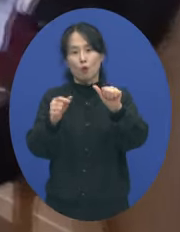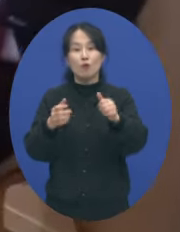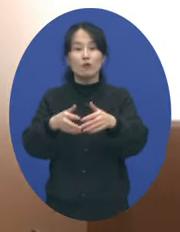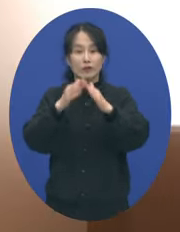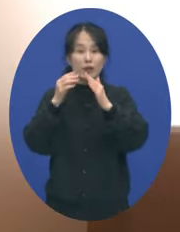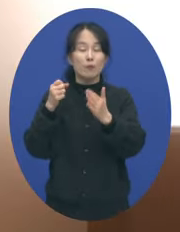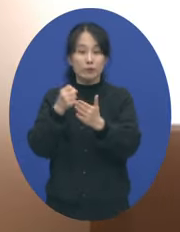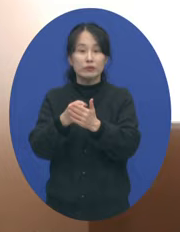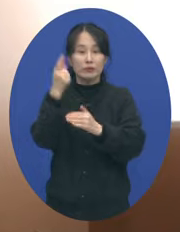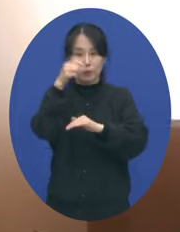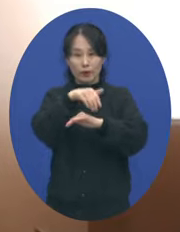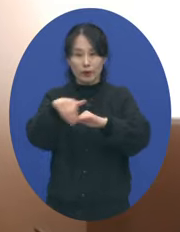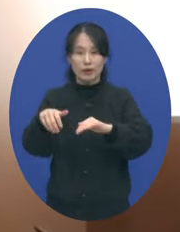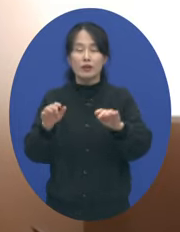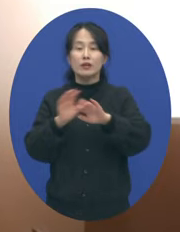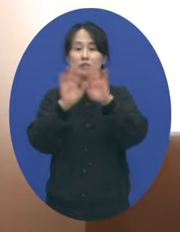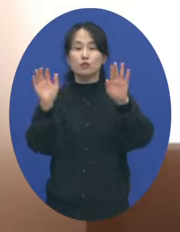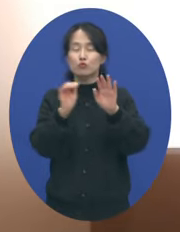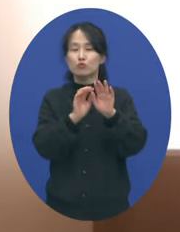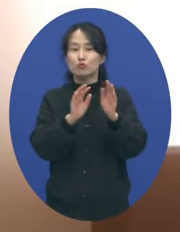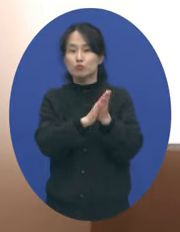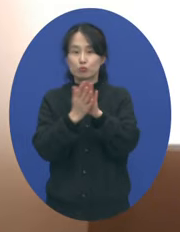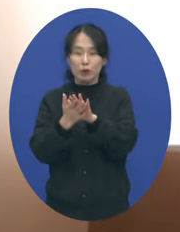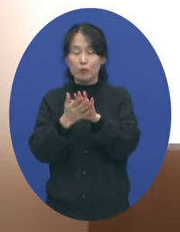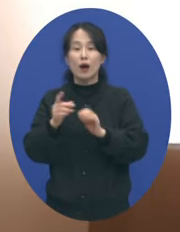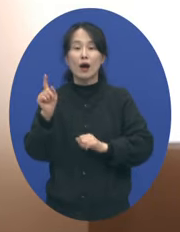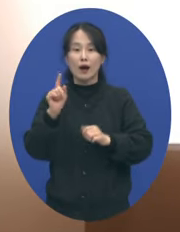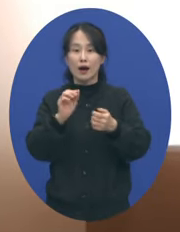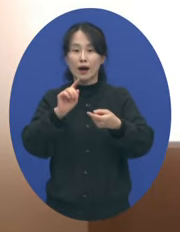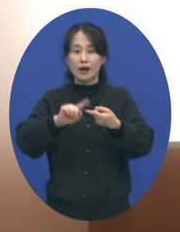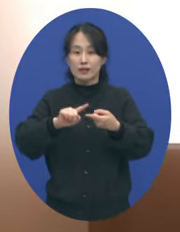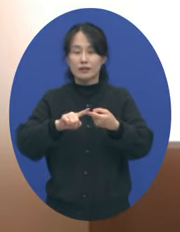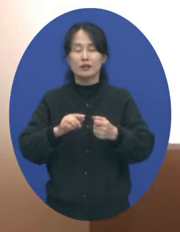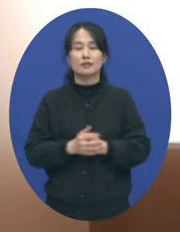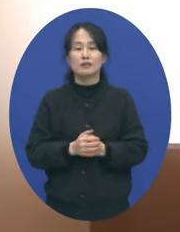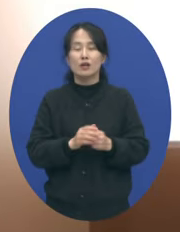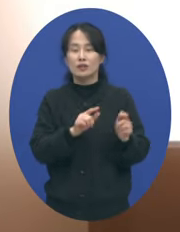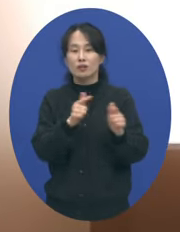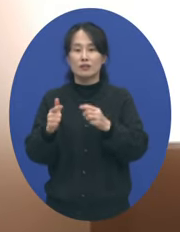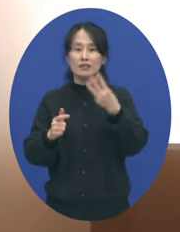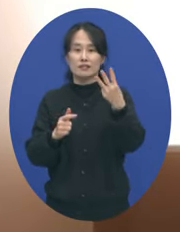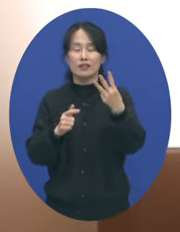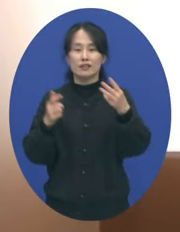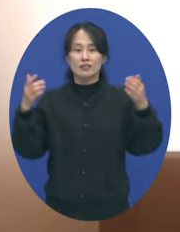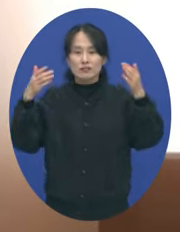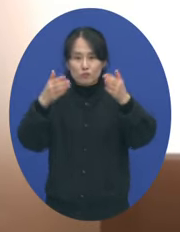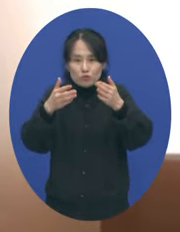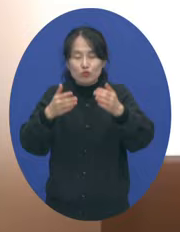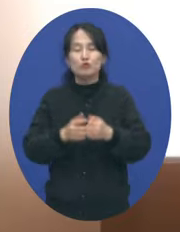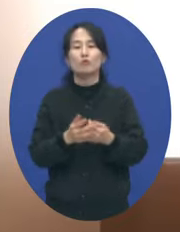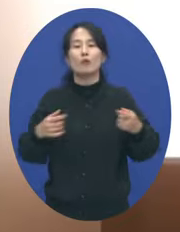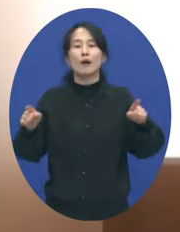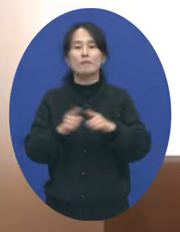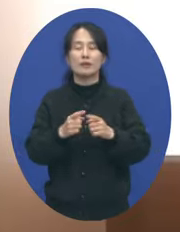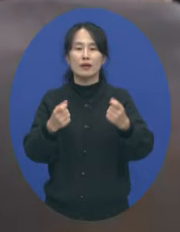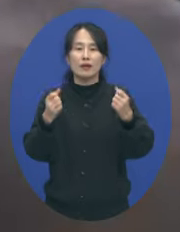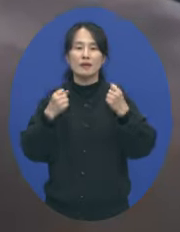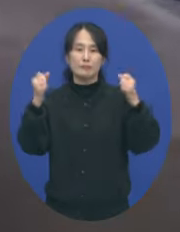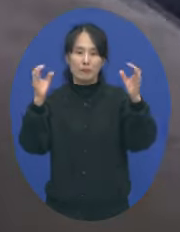계획. 기후변화, 스마트 제조업, 스타트업 등 3개 분야에 집중하며 세계적 협력의 장이 될 것으로